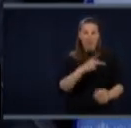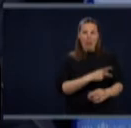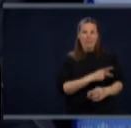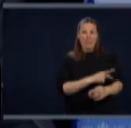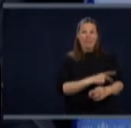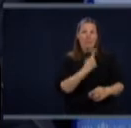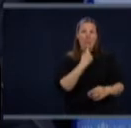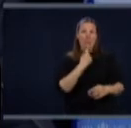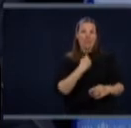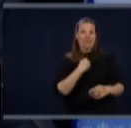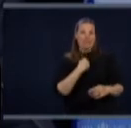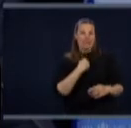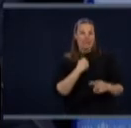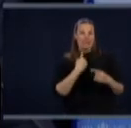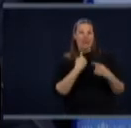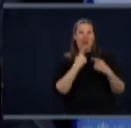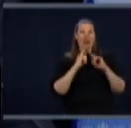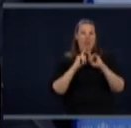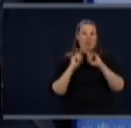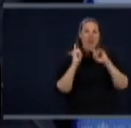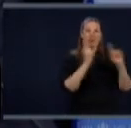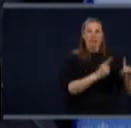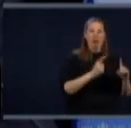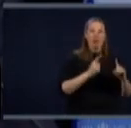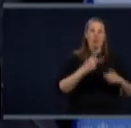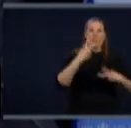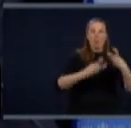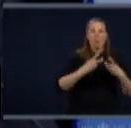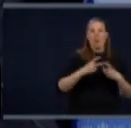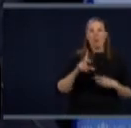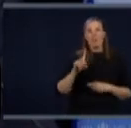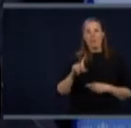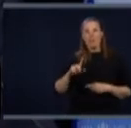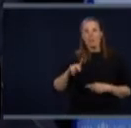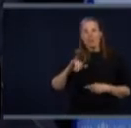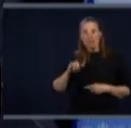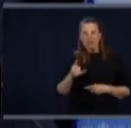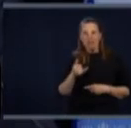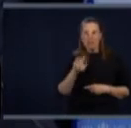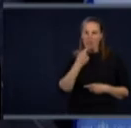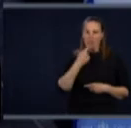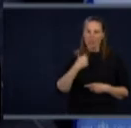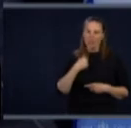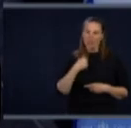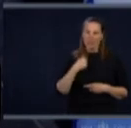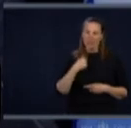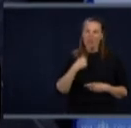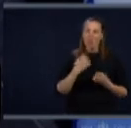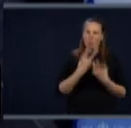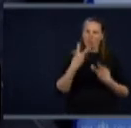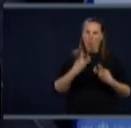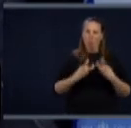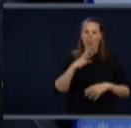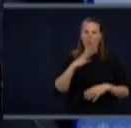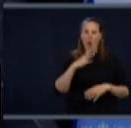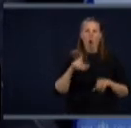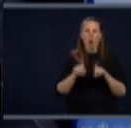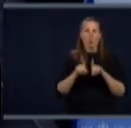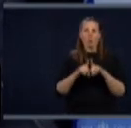de déclarations à la DPJ, de problèmes que certaines personnes commencent à avoir au niveau de la violence puis de santé mentale. Ça, c'est des éléments qui nous